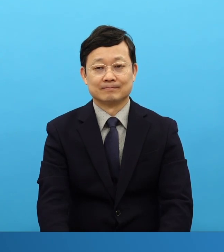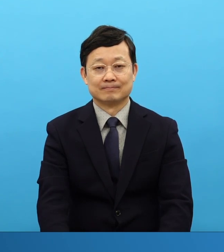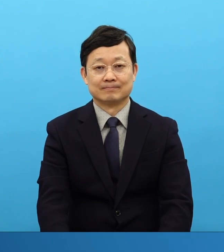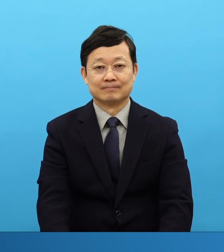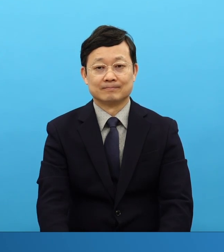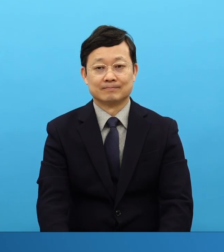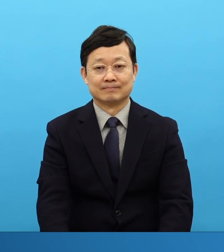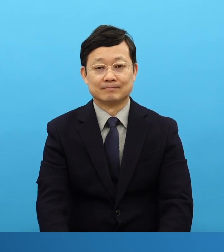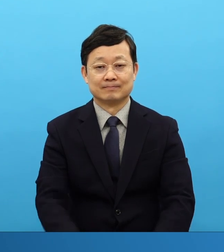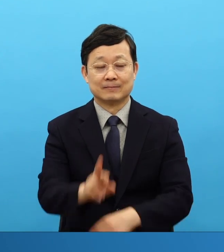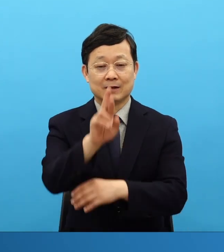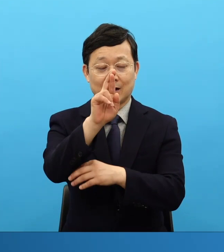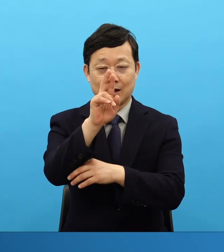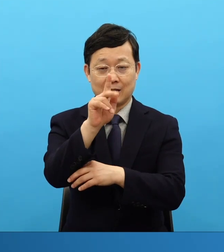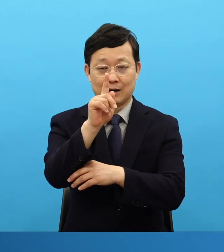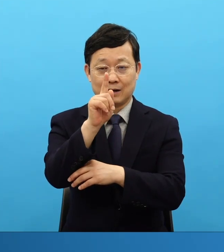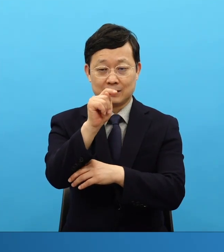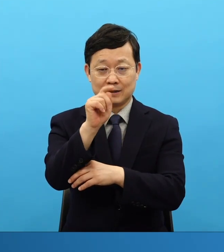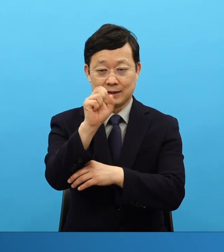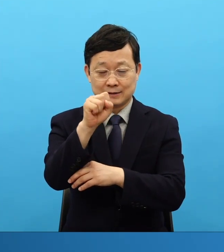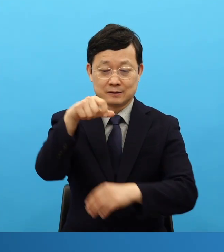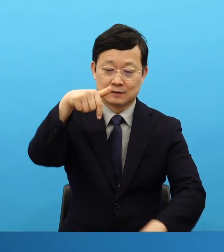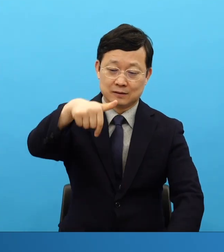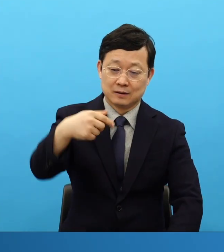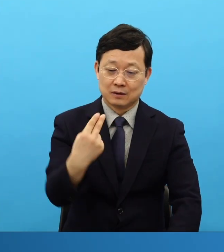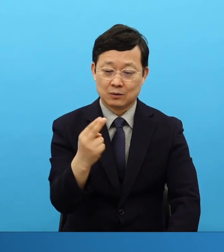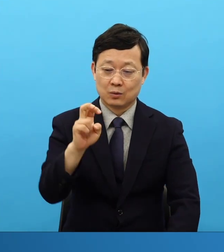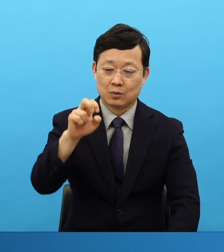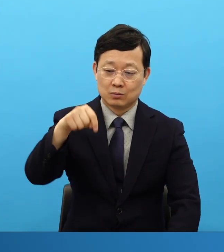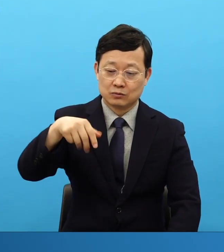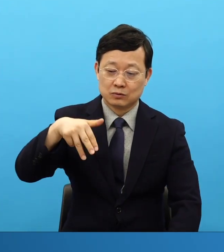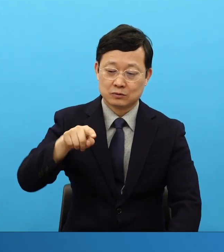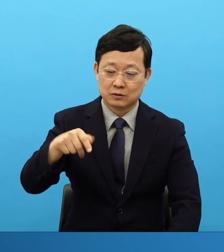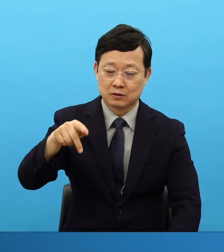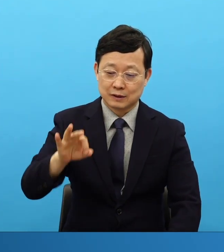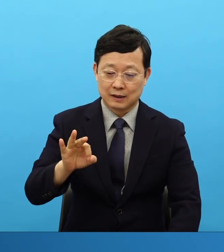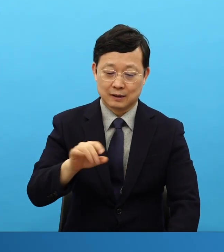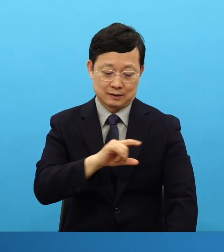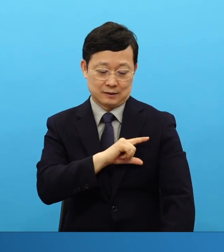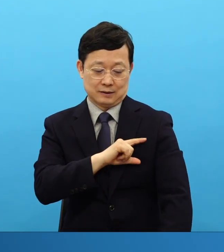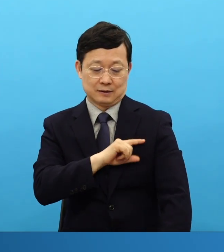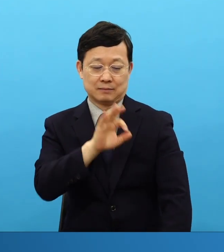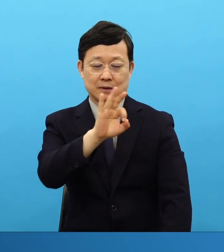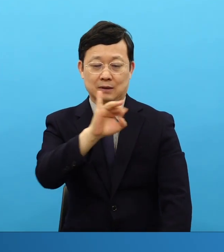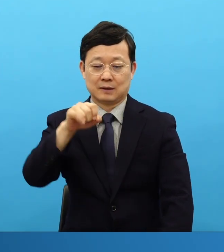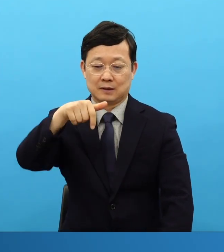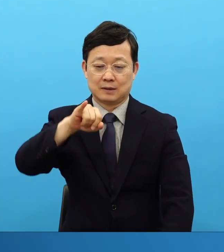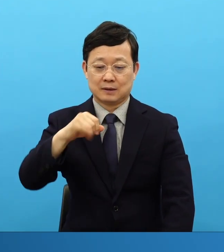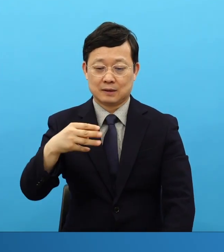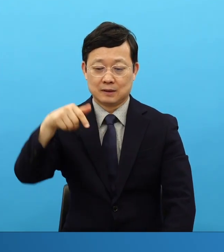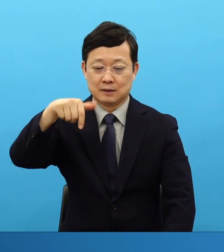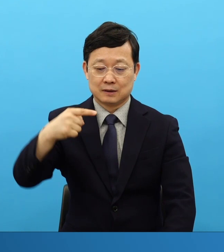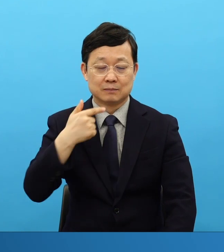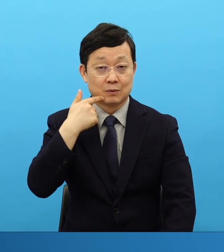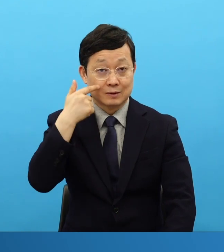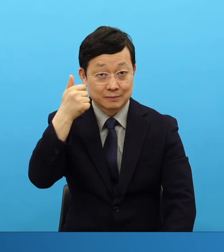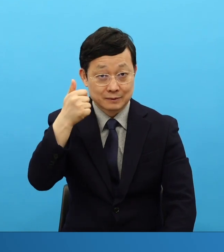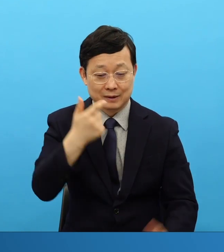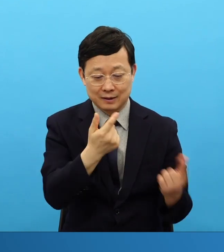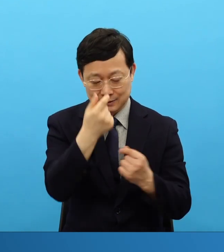RTS 교무처장 이길근 목사입니다. RTS 고무처장 이길근 목사입니다. 기도하겠습니다.